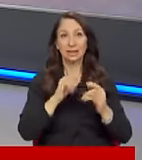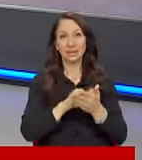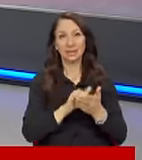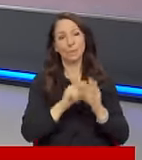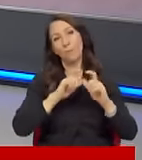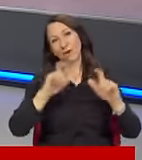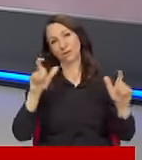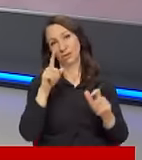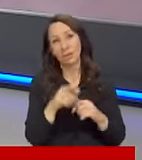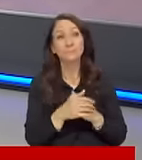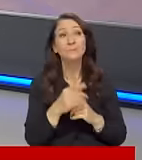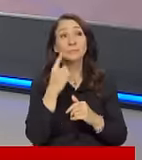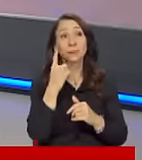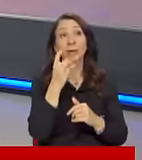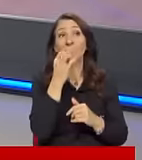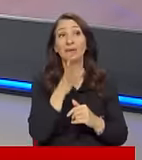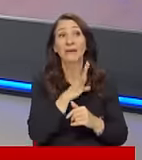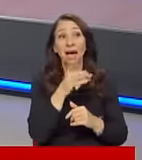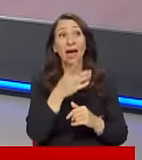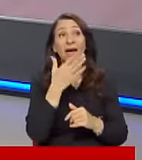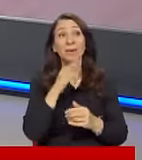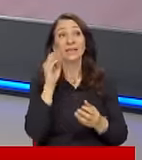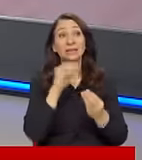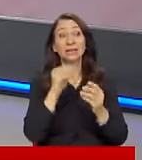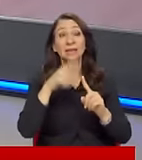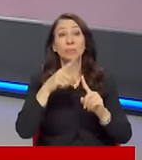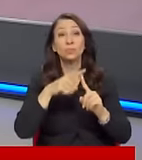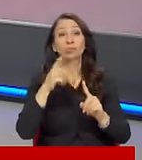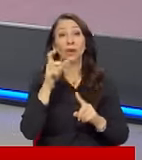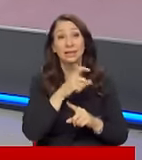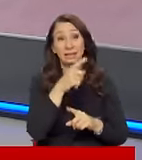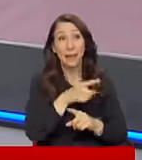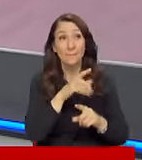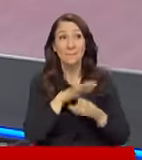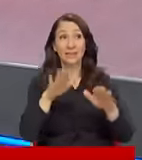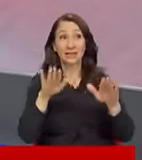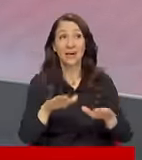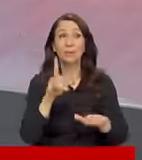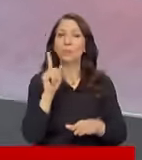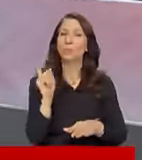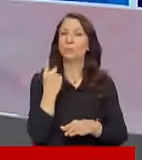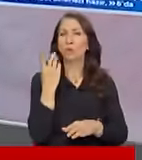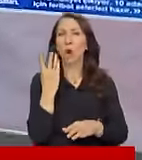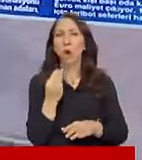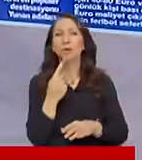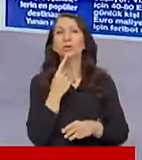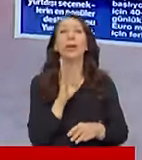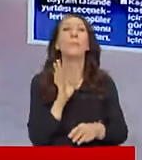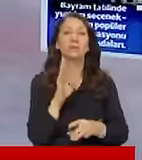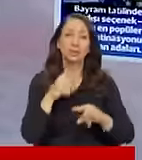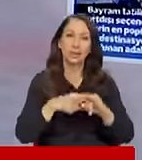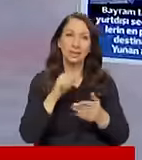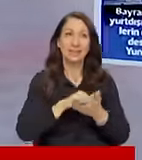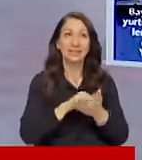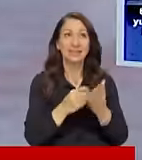Gazetesi'nin manşetinde. Bakın bir haber daha. Emekli zamları Temmuz'da masada bir müjde olarak vermemiş Hürriyet